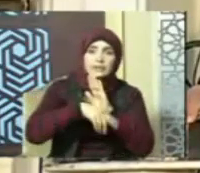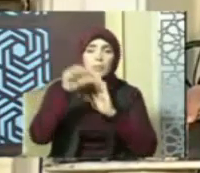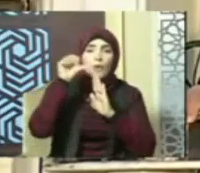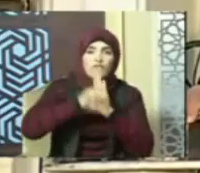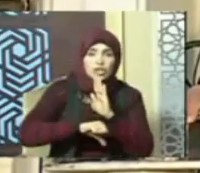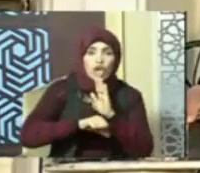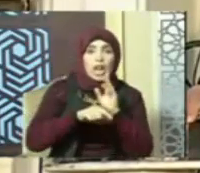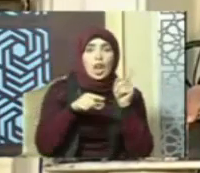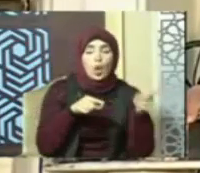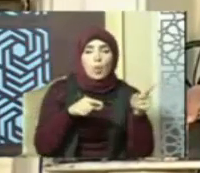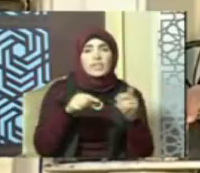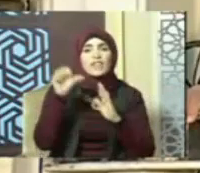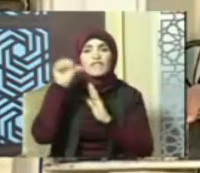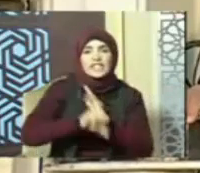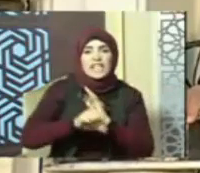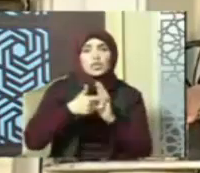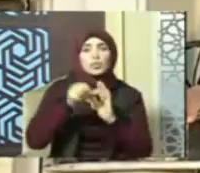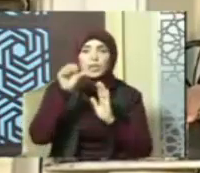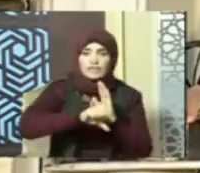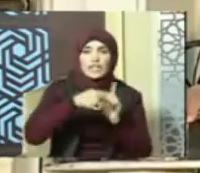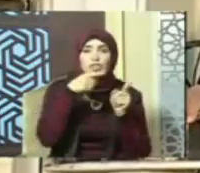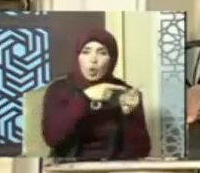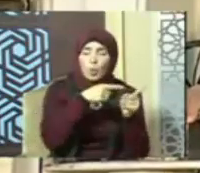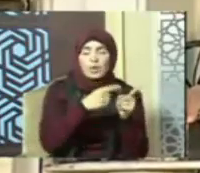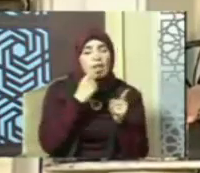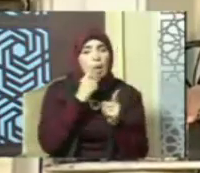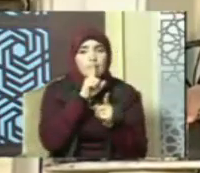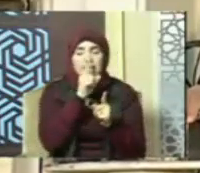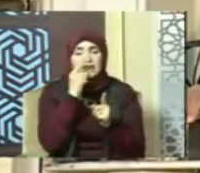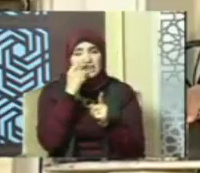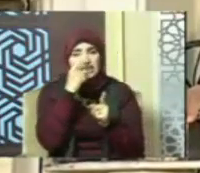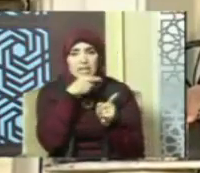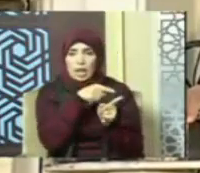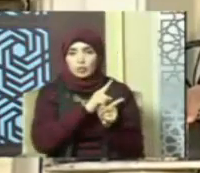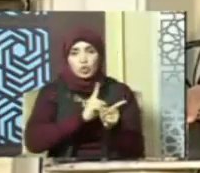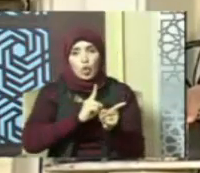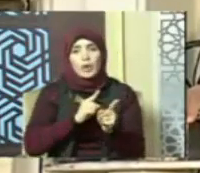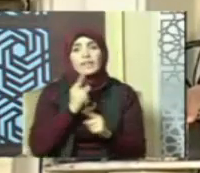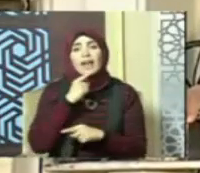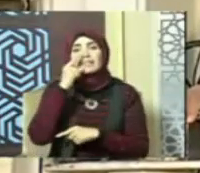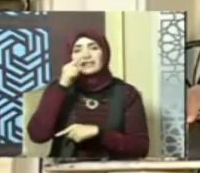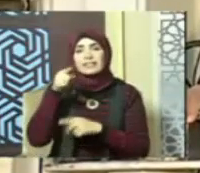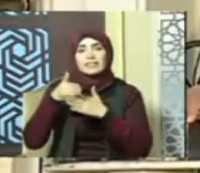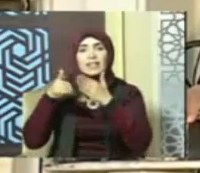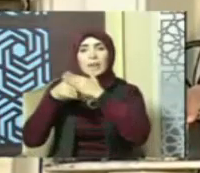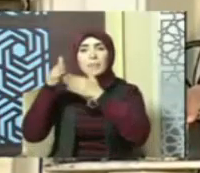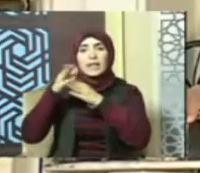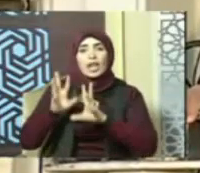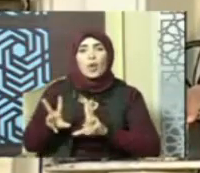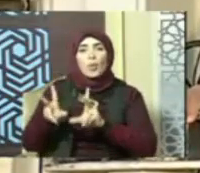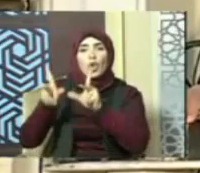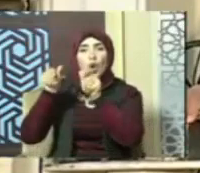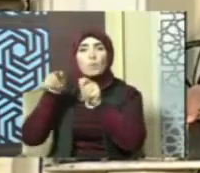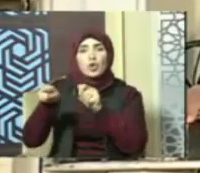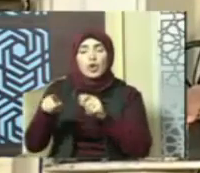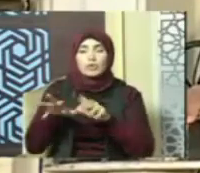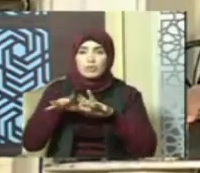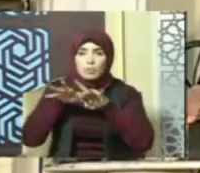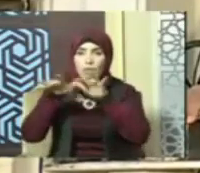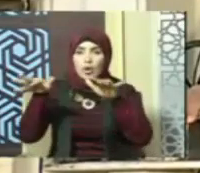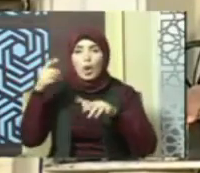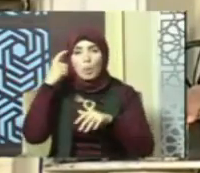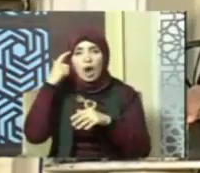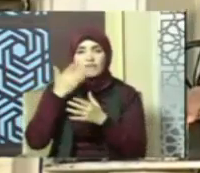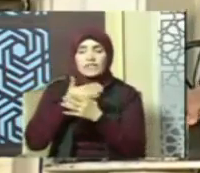يأخذك إلى الفساد والإفساد. وديننا دين البناء ودين العمران ودين الأخذ